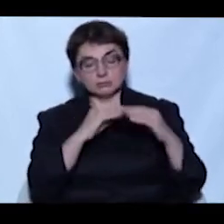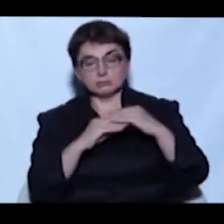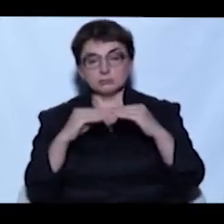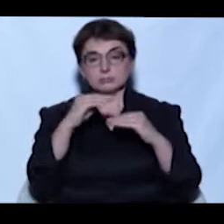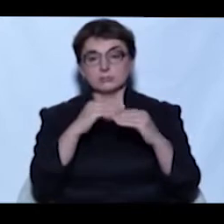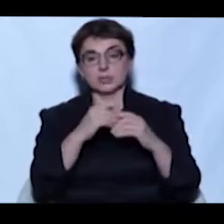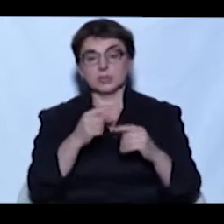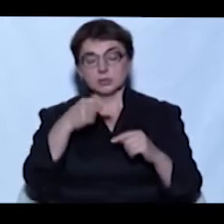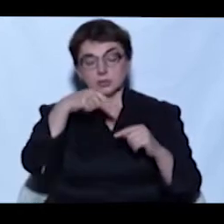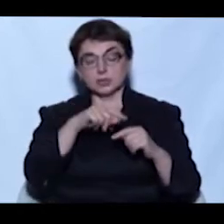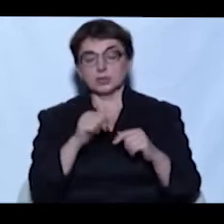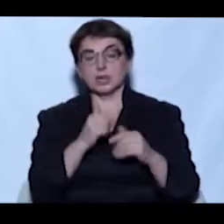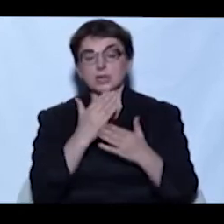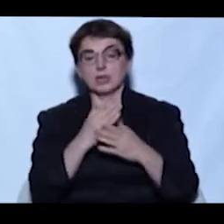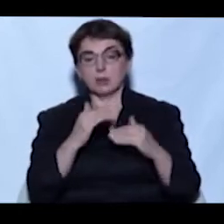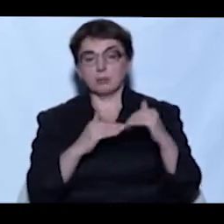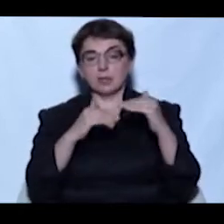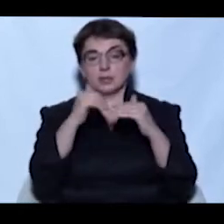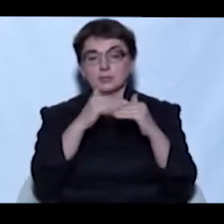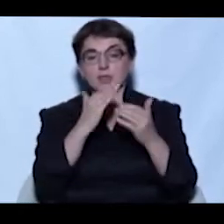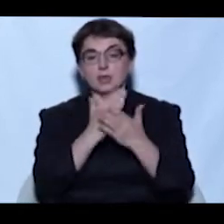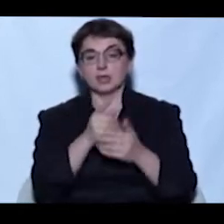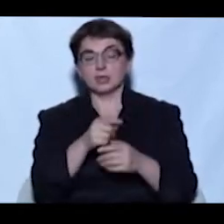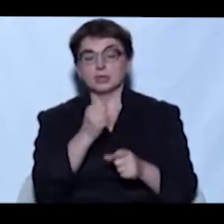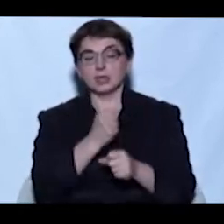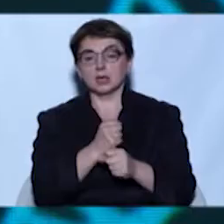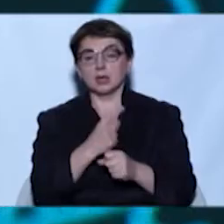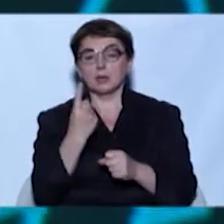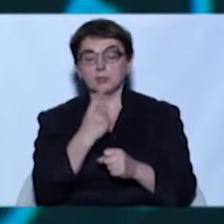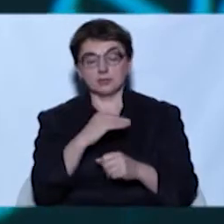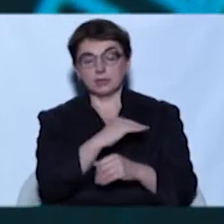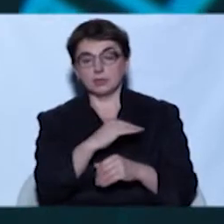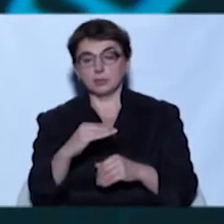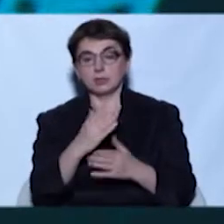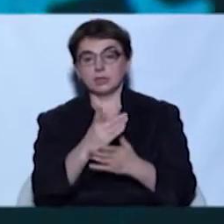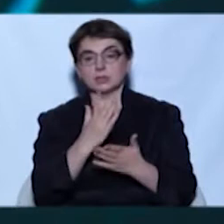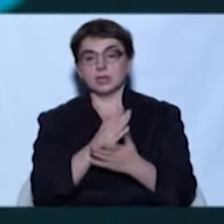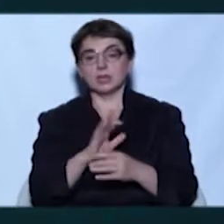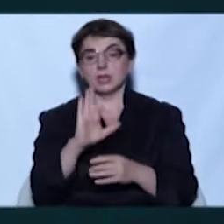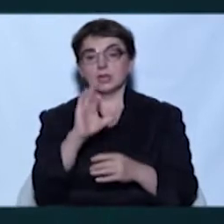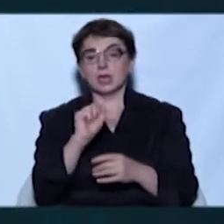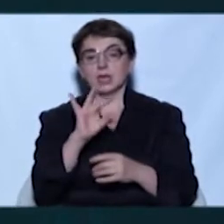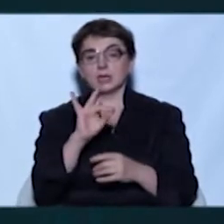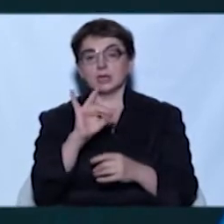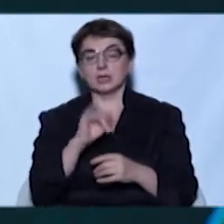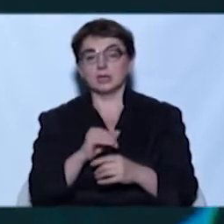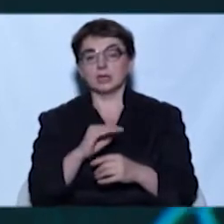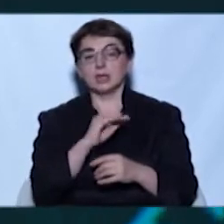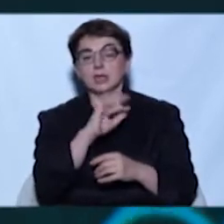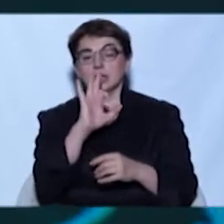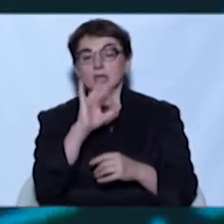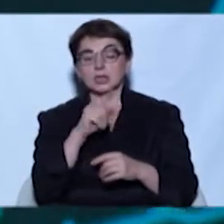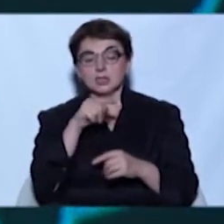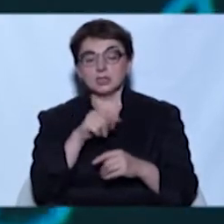ნახო, რა და რა ფენებისგან შედგება იგი. Პირველი ფენა, ეს არის ქერქი. Ქერქი ის